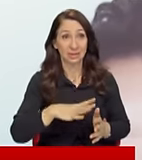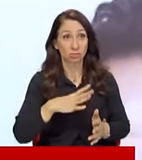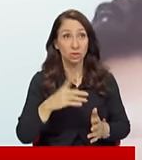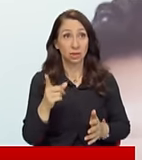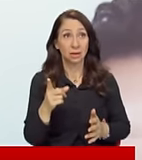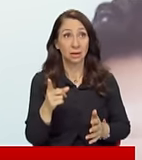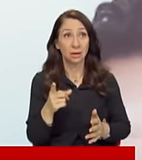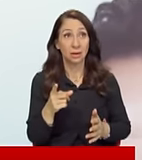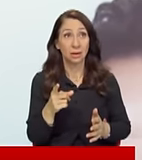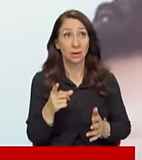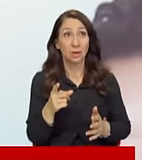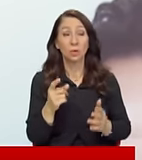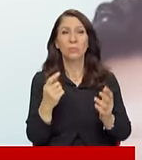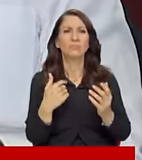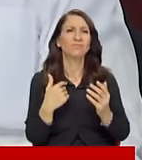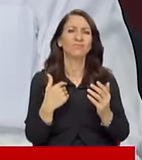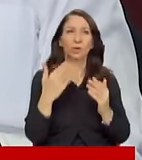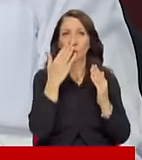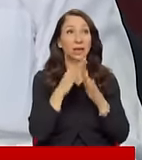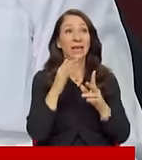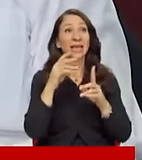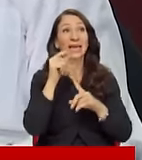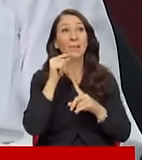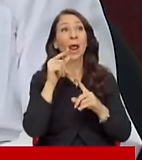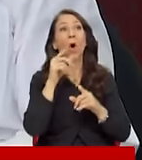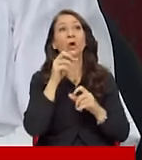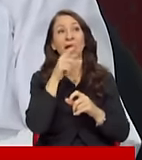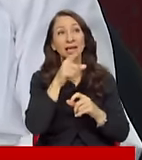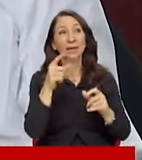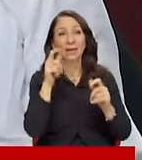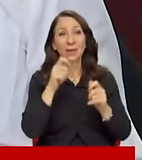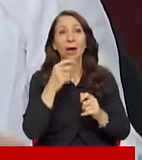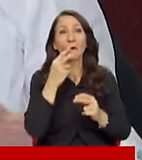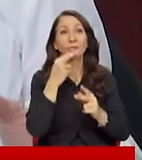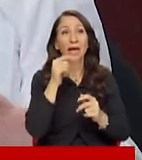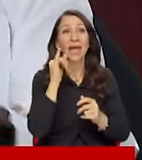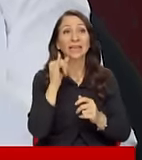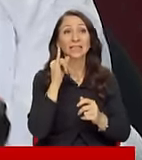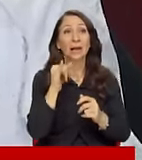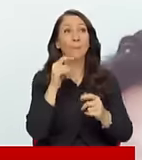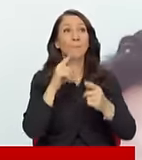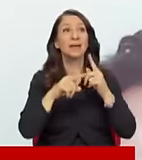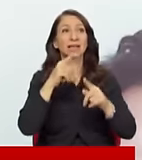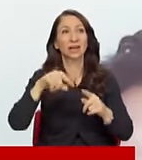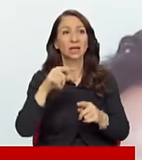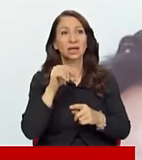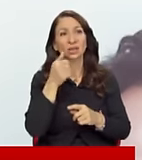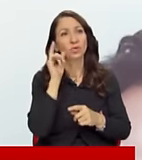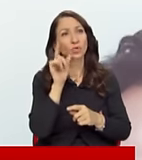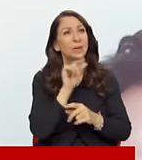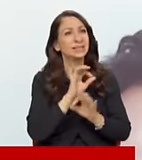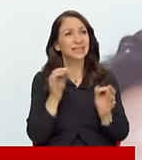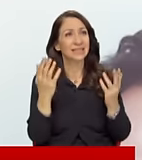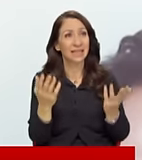istemişti. Uygun bulmamıştım. İlber Ortaylı da düzenlenen akşamda söz aldı, eleştirisini partilere yöneltti. Hiç şüphesiz